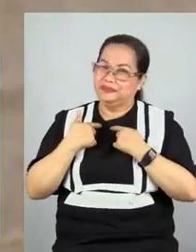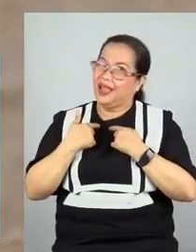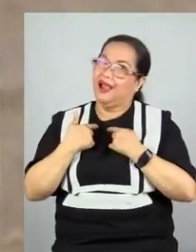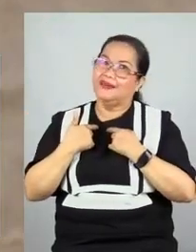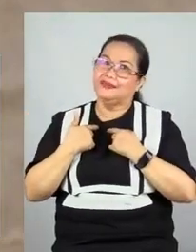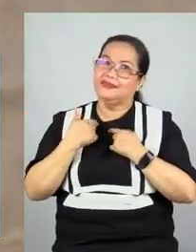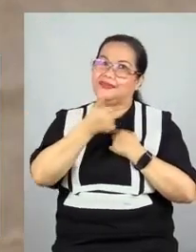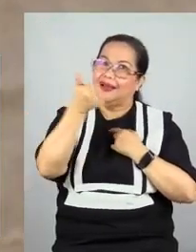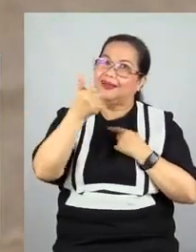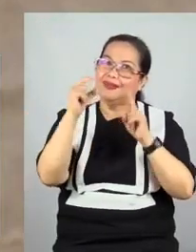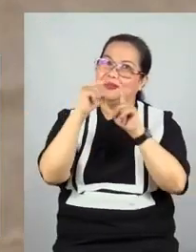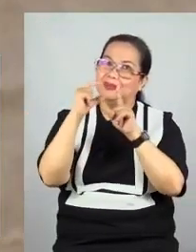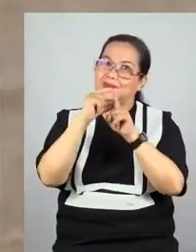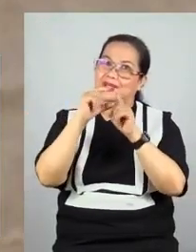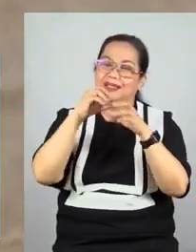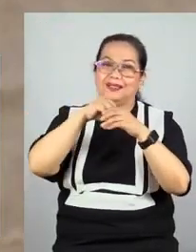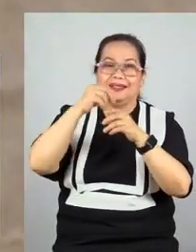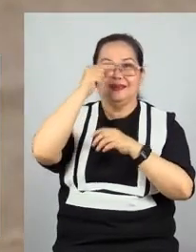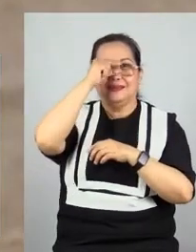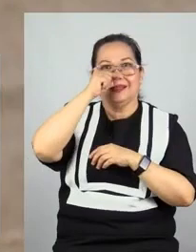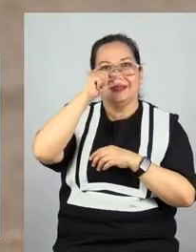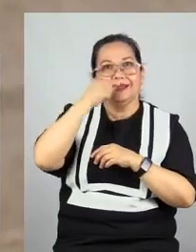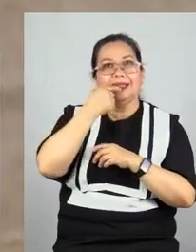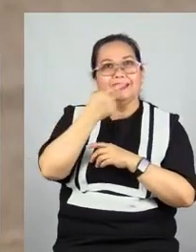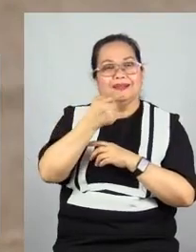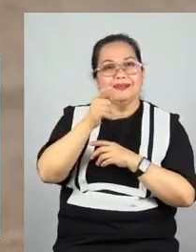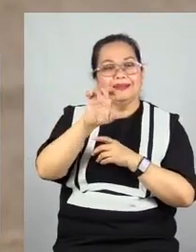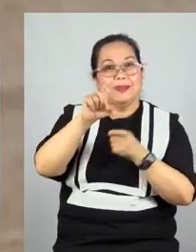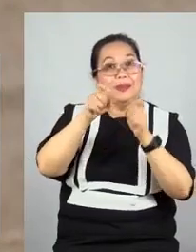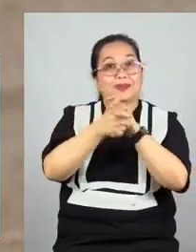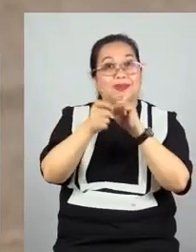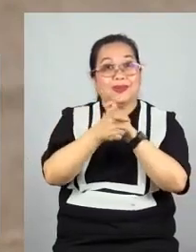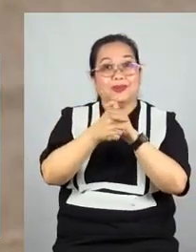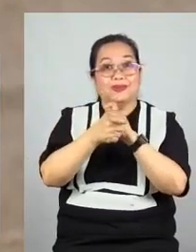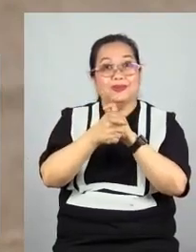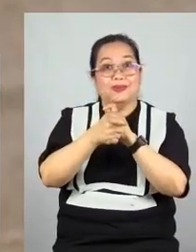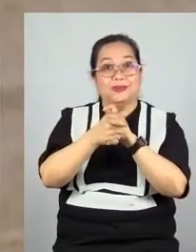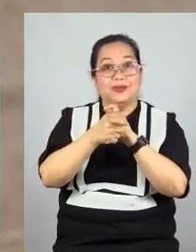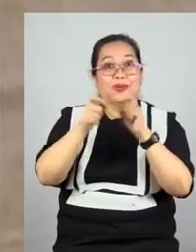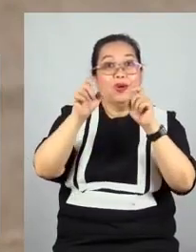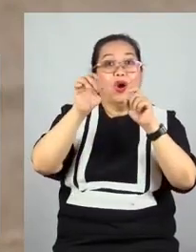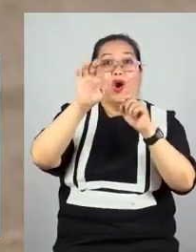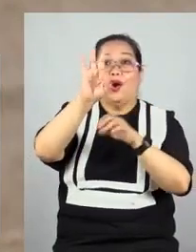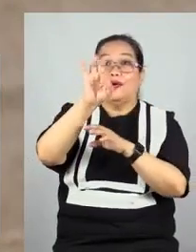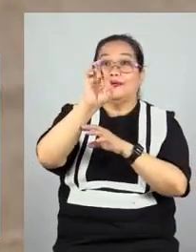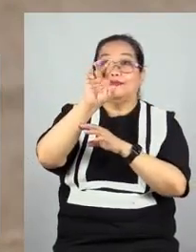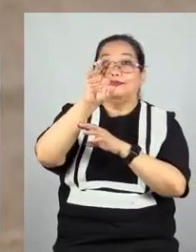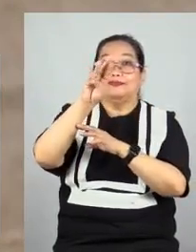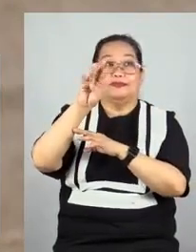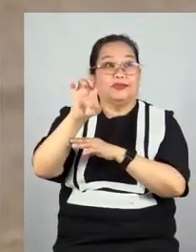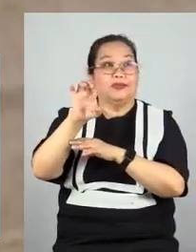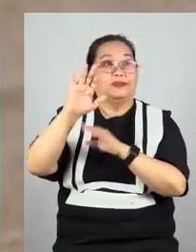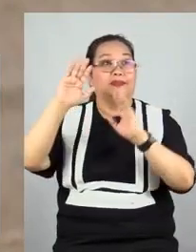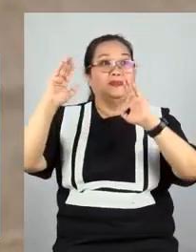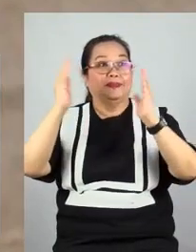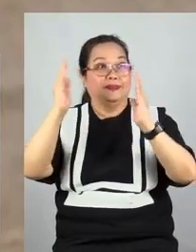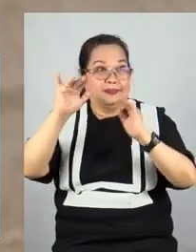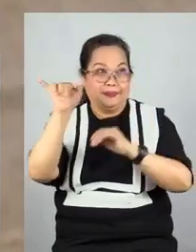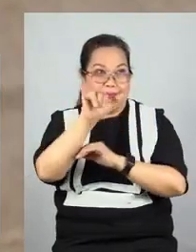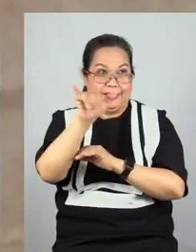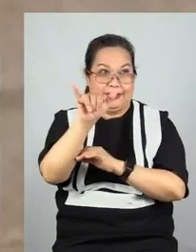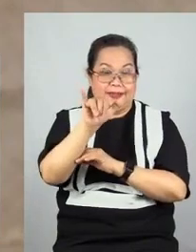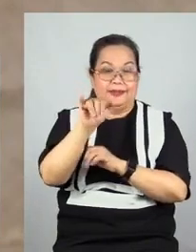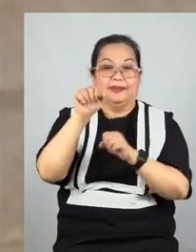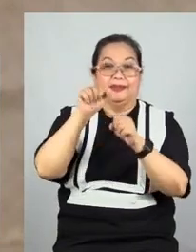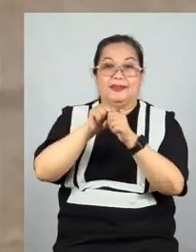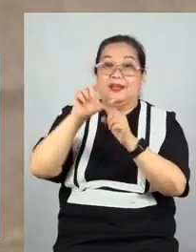Merong ibang word sa Griego na ang translation din ay form or likeness